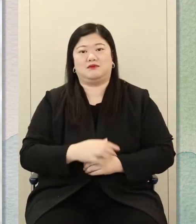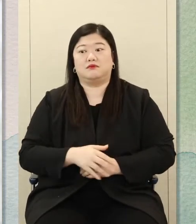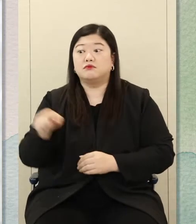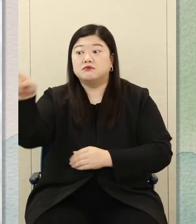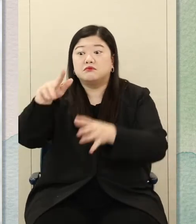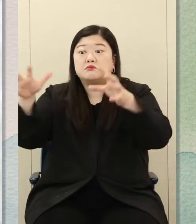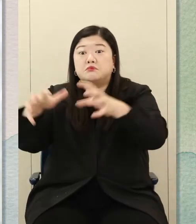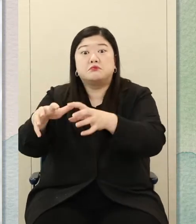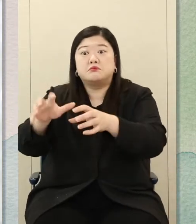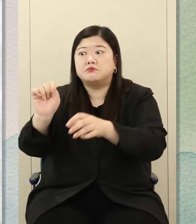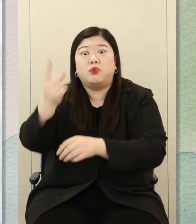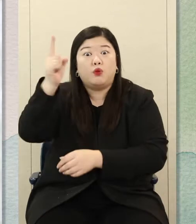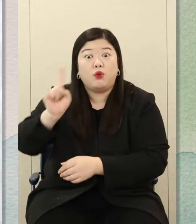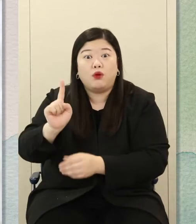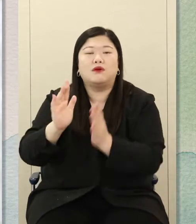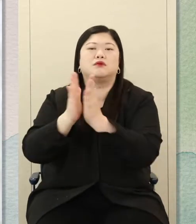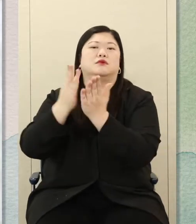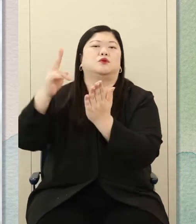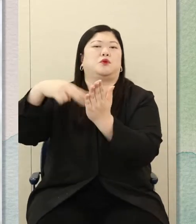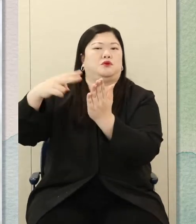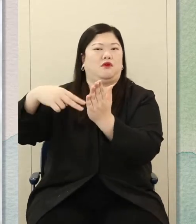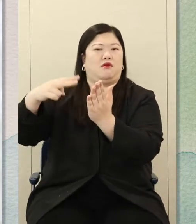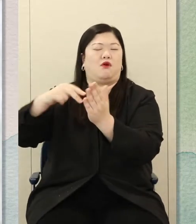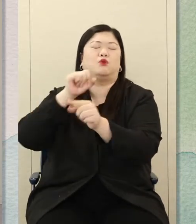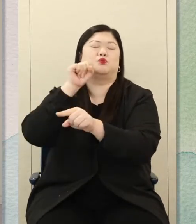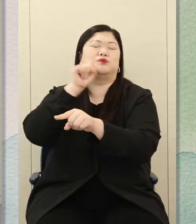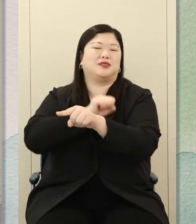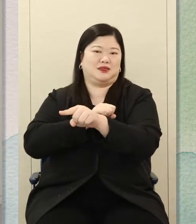같이 모여서 계속 책을 읽기 때문에 가능한 것이죠.